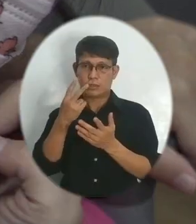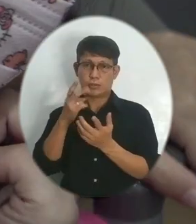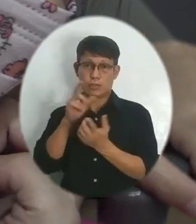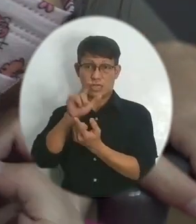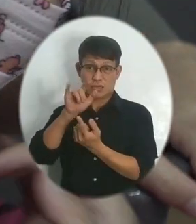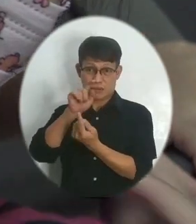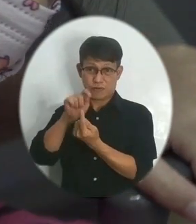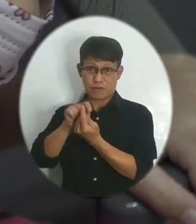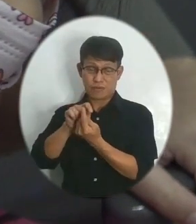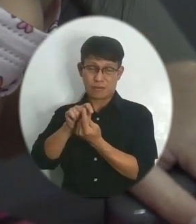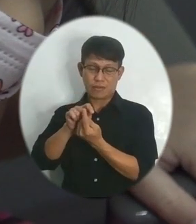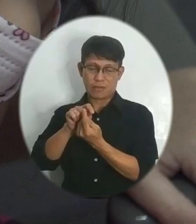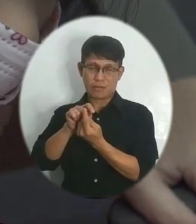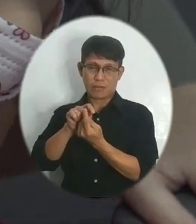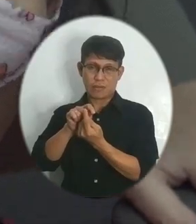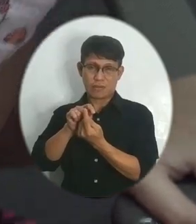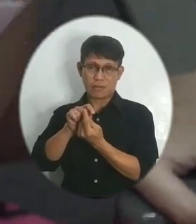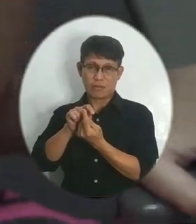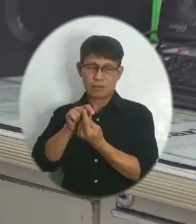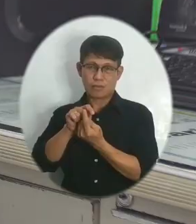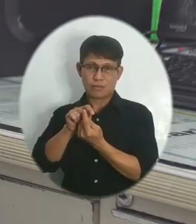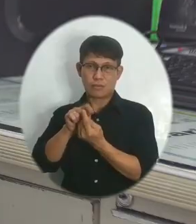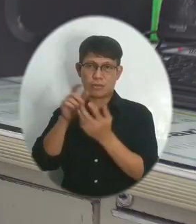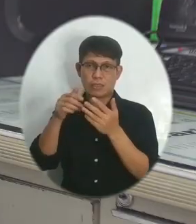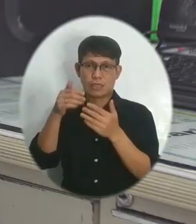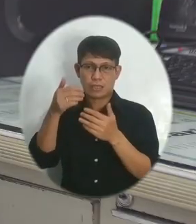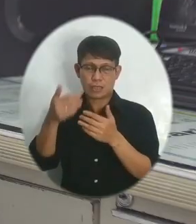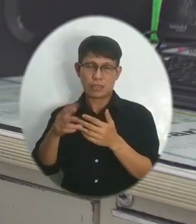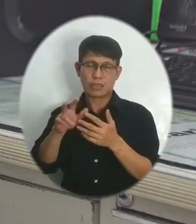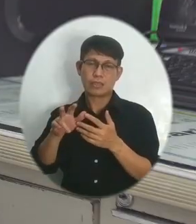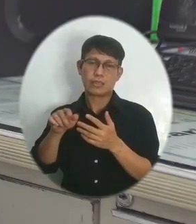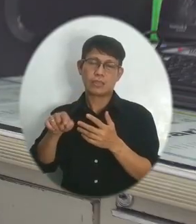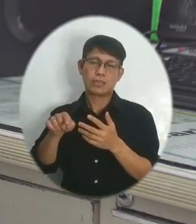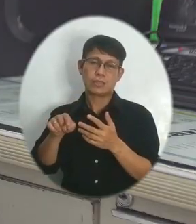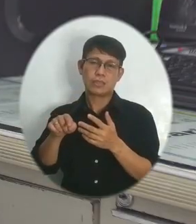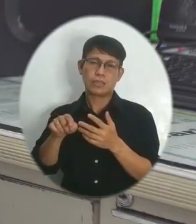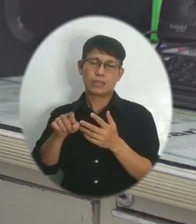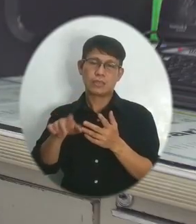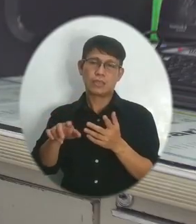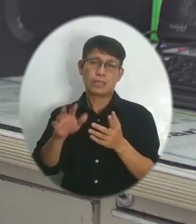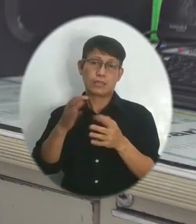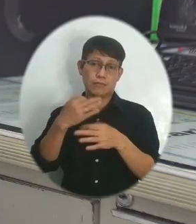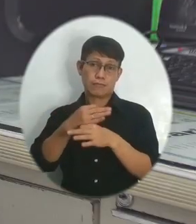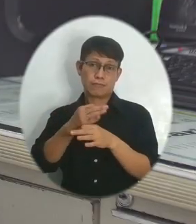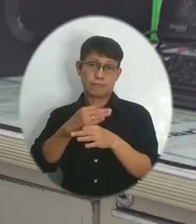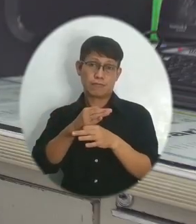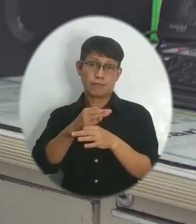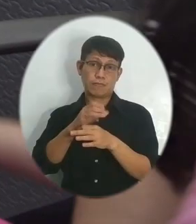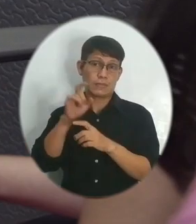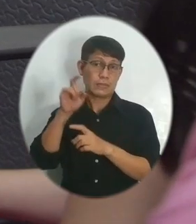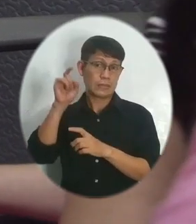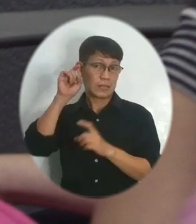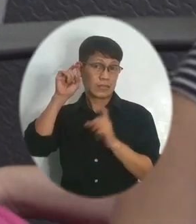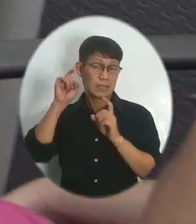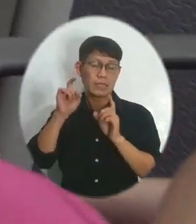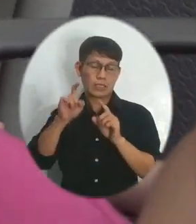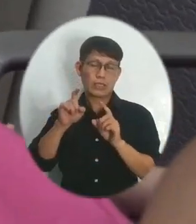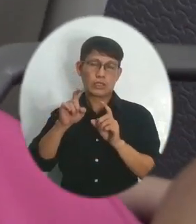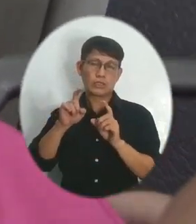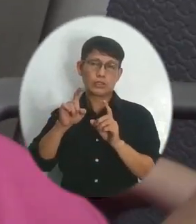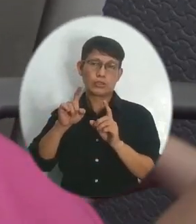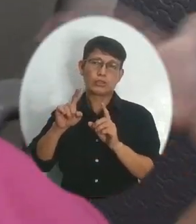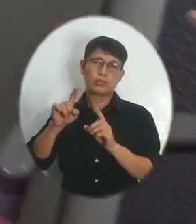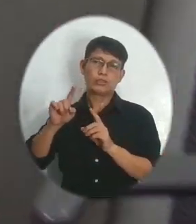kung sukat sa tenga niya. Pagkatapos, ipoprogram yung hearing aid base doon sa grado niya.